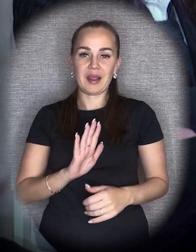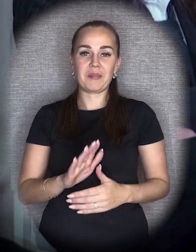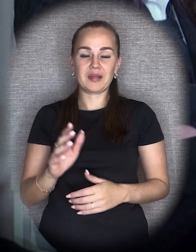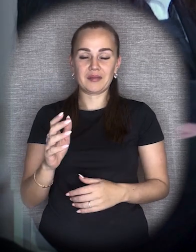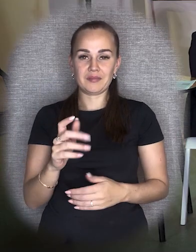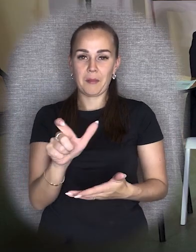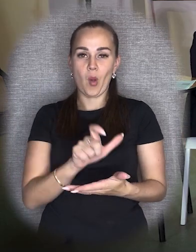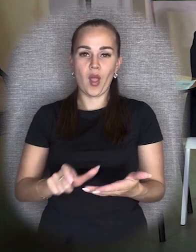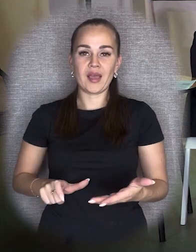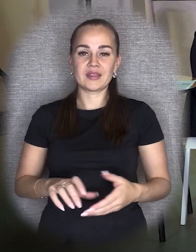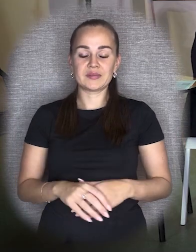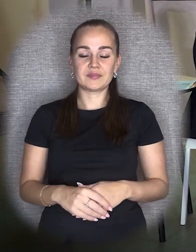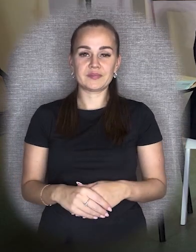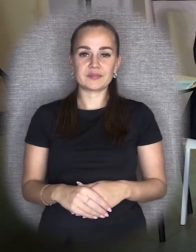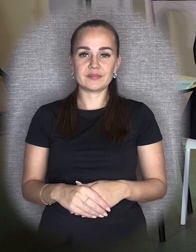других.